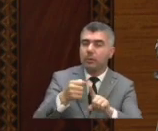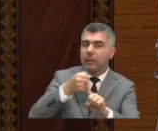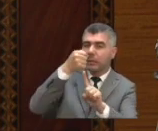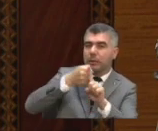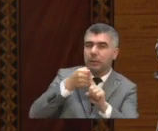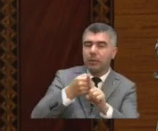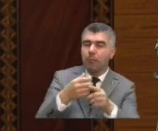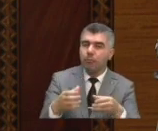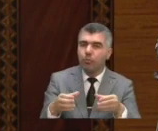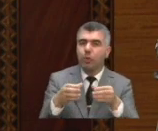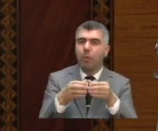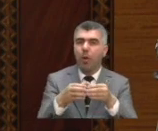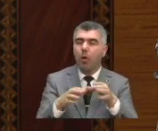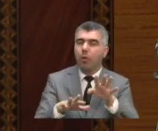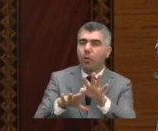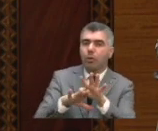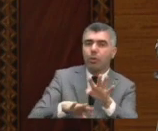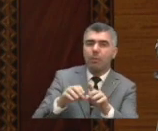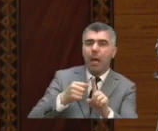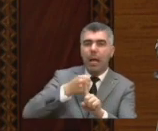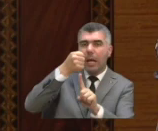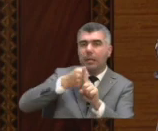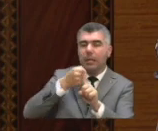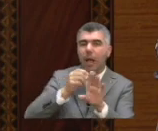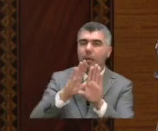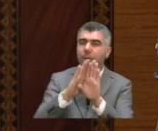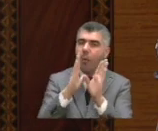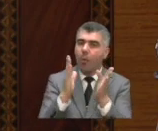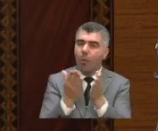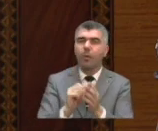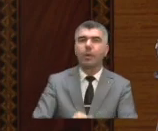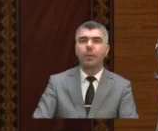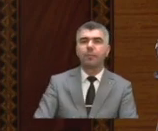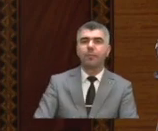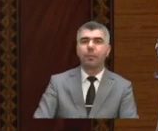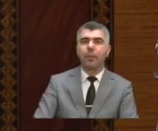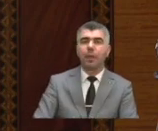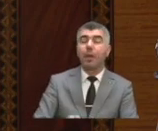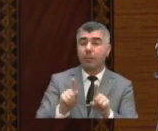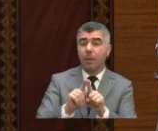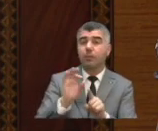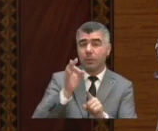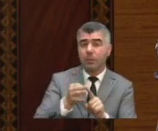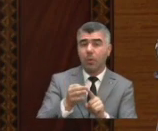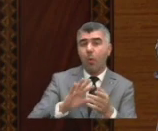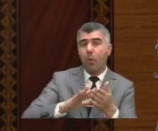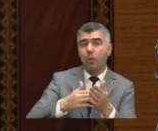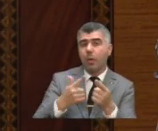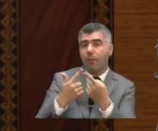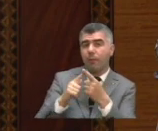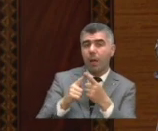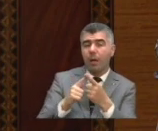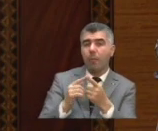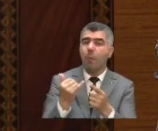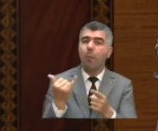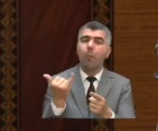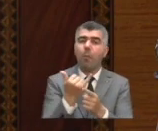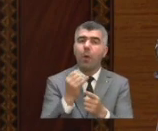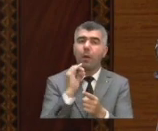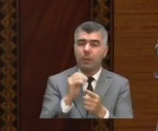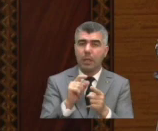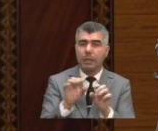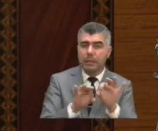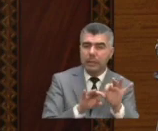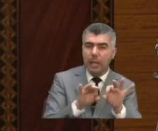المجتمعيه والاصلاحات الهيكليه وثم الطموح الذي يجسده الرهان على الاستثمار في المجالات